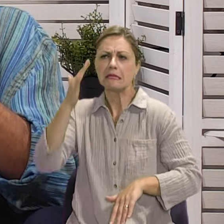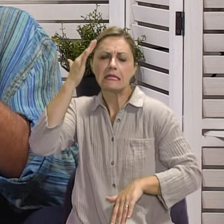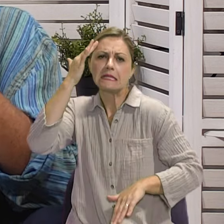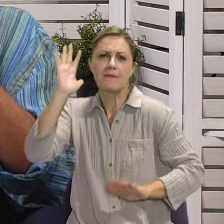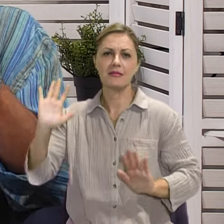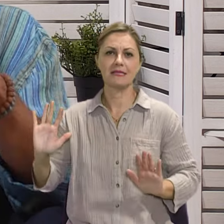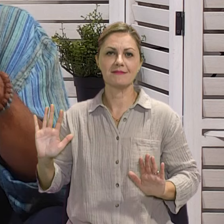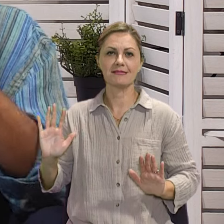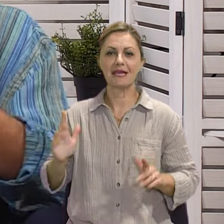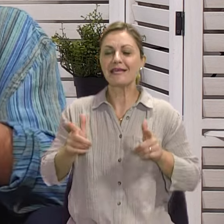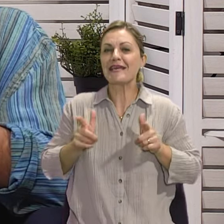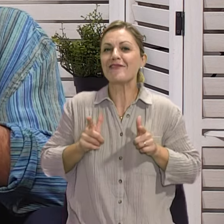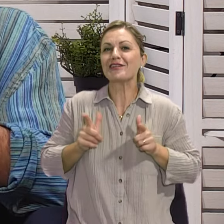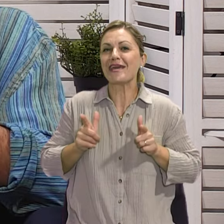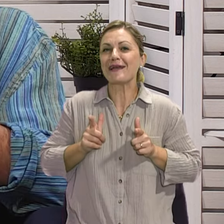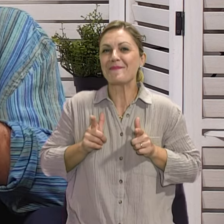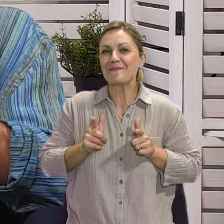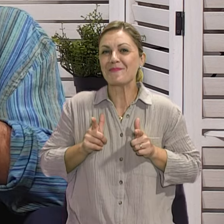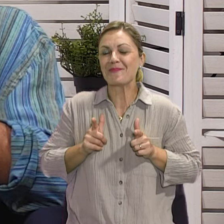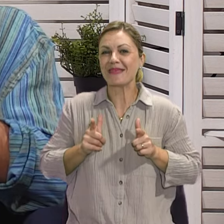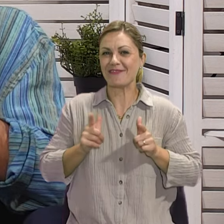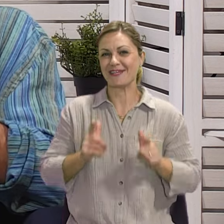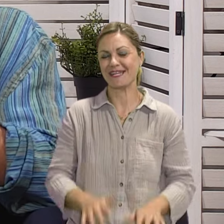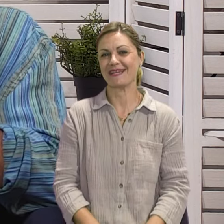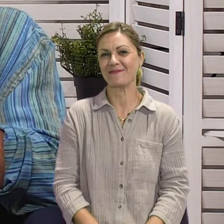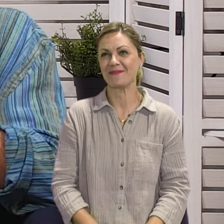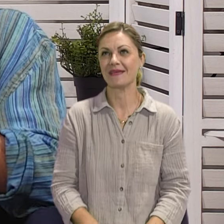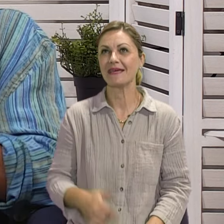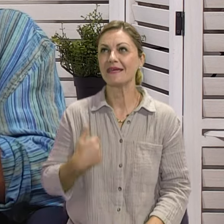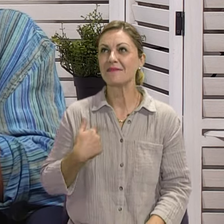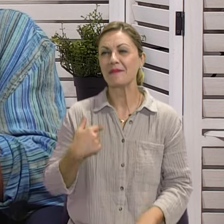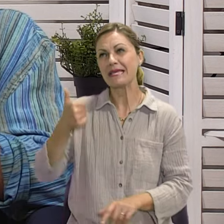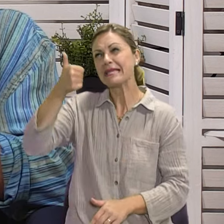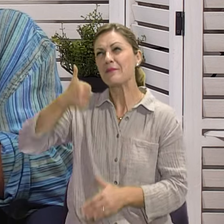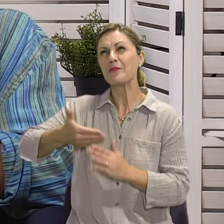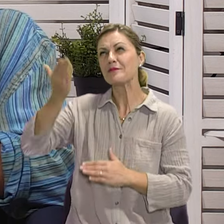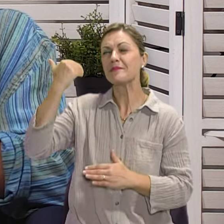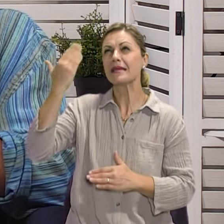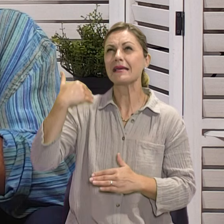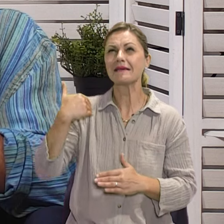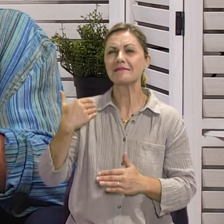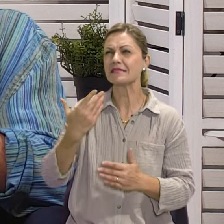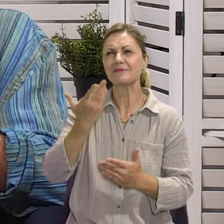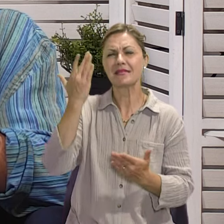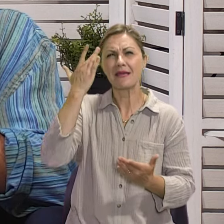isto ko da idem na generalnu probu. Jedan put sam sebe uhvatio, ne znam šta je to bila, Trnoružica ili Labuđe